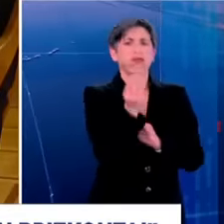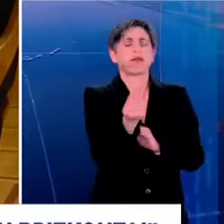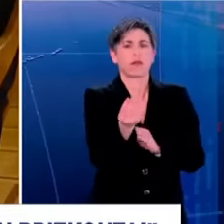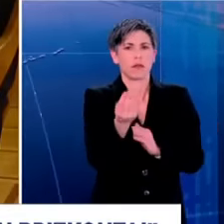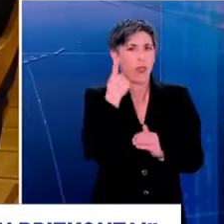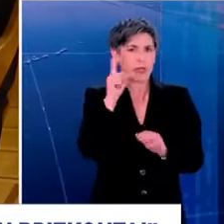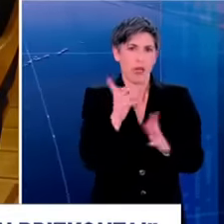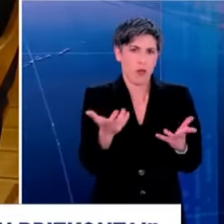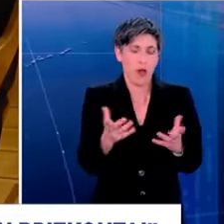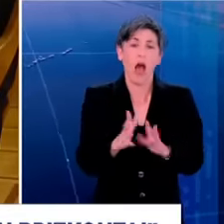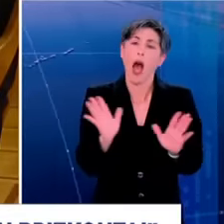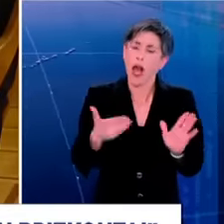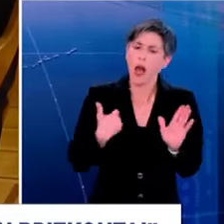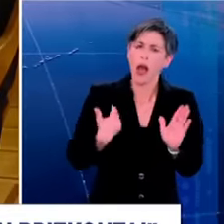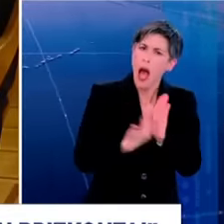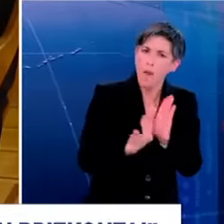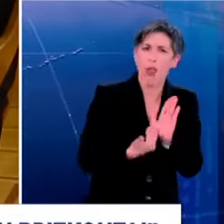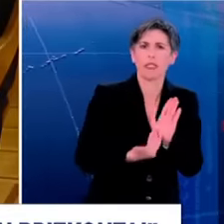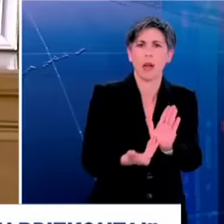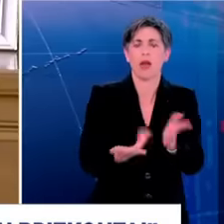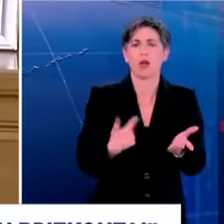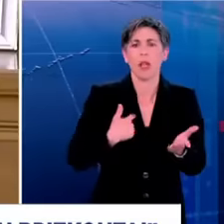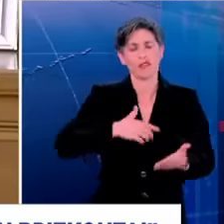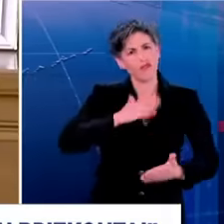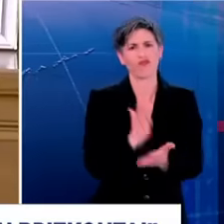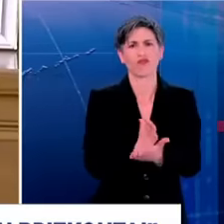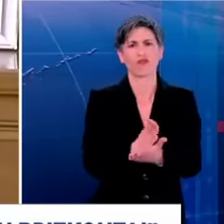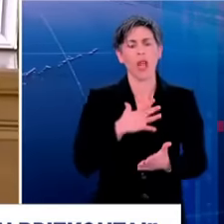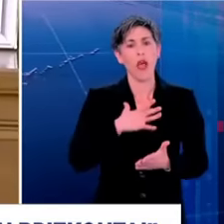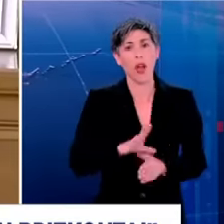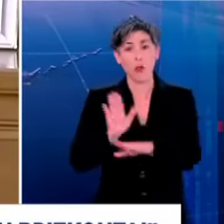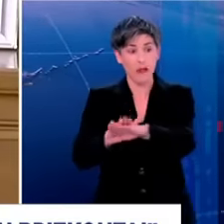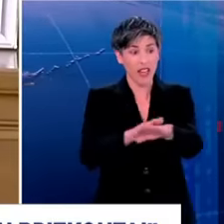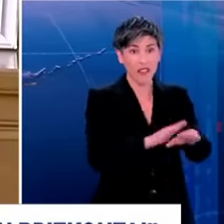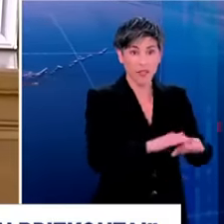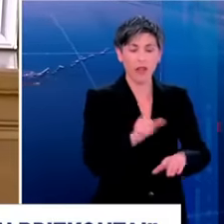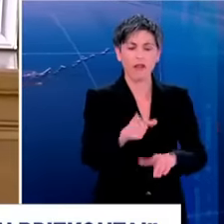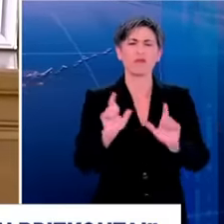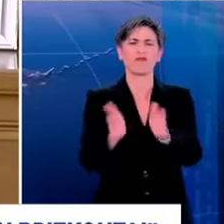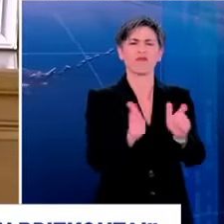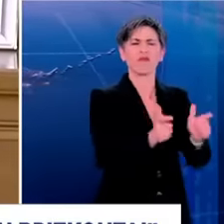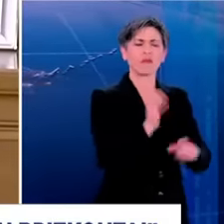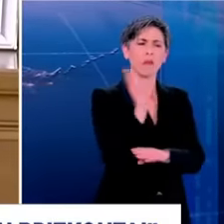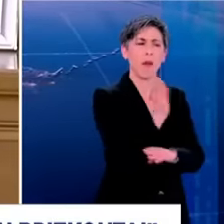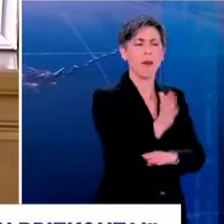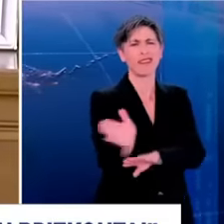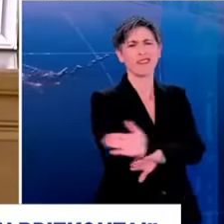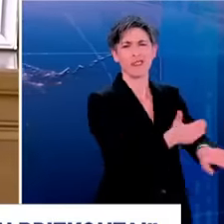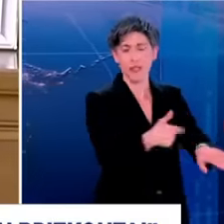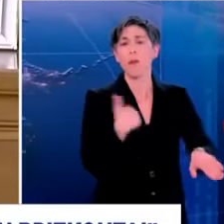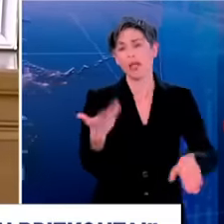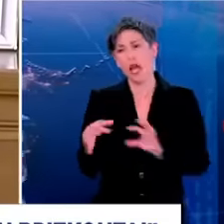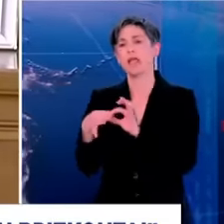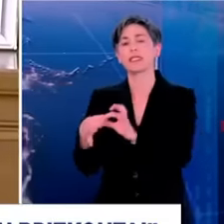αποδείξει ότι έχουμε αποφασιστικότητα να τιμωρήσουμε τους ενόχους και ναι, πρέπει να συνεργαστούμε με όλους και με όλους για να τελειώνουμε πια.